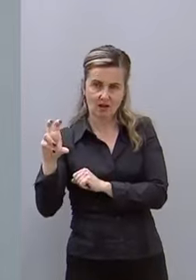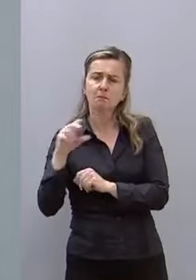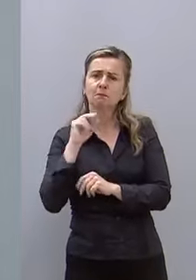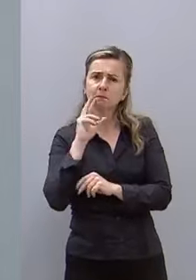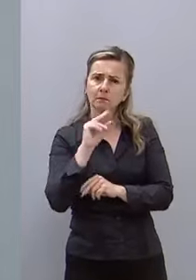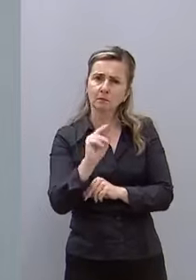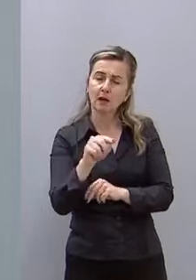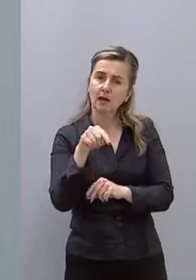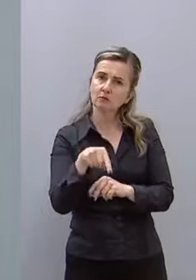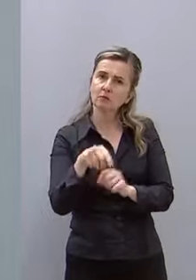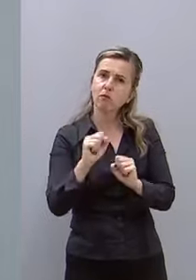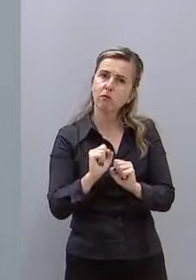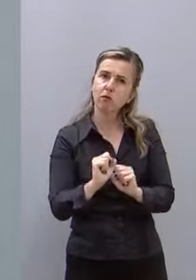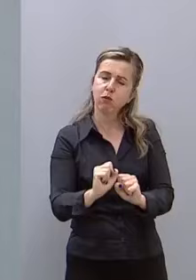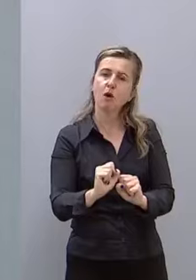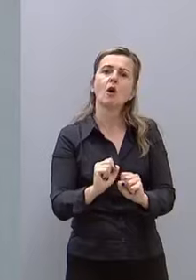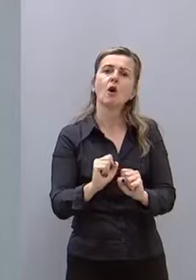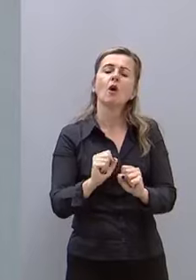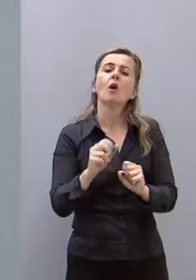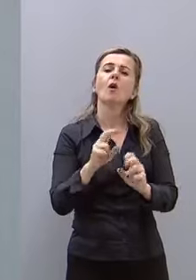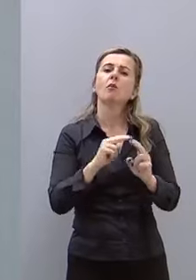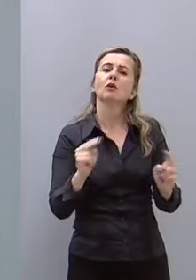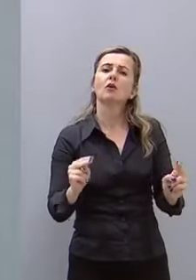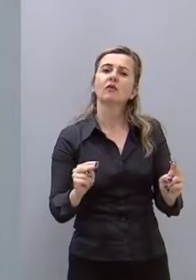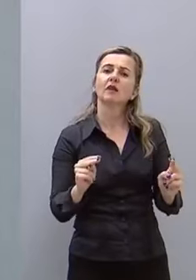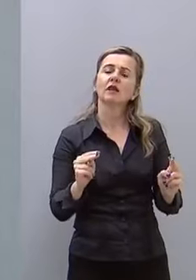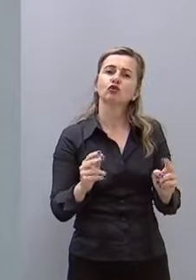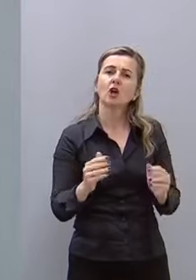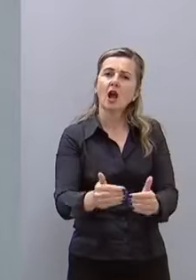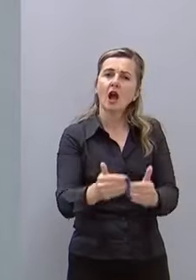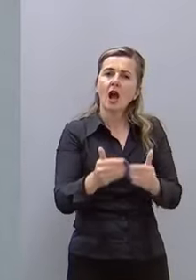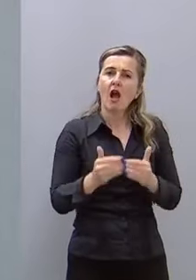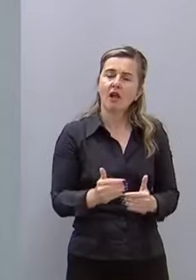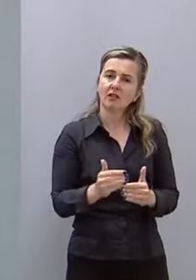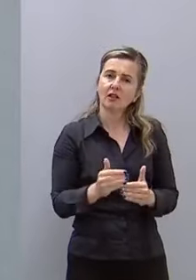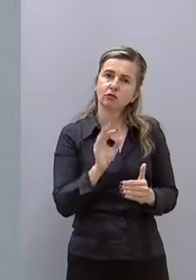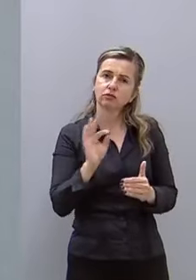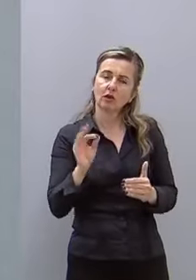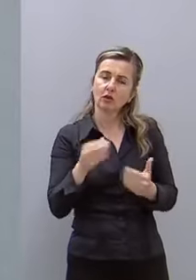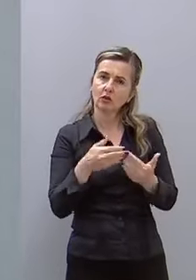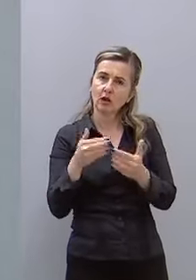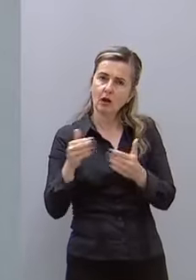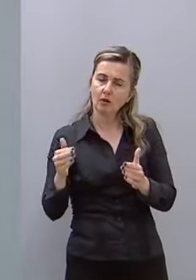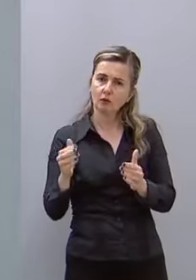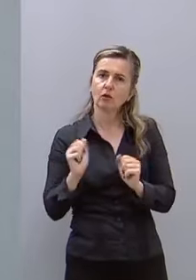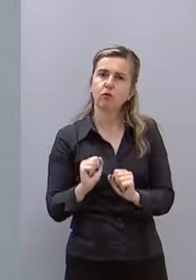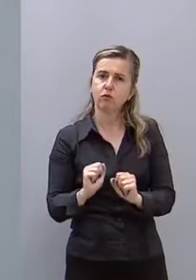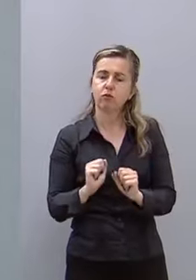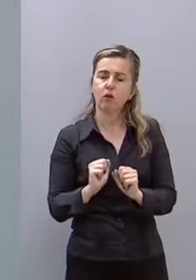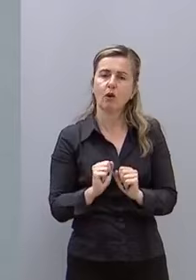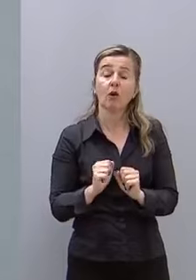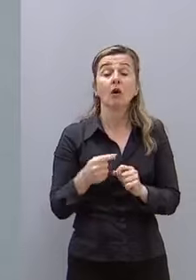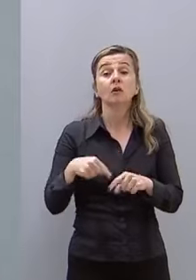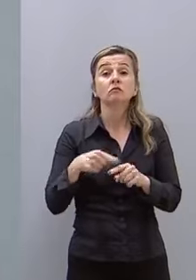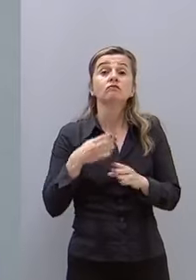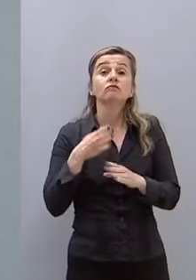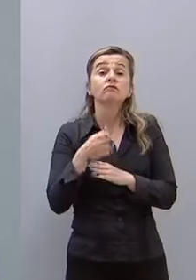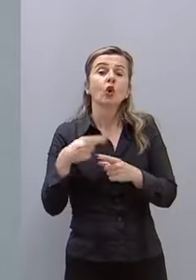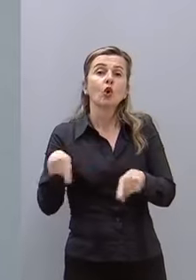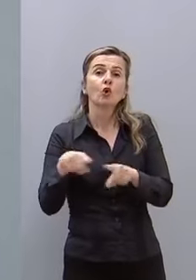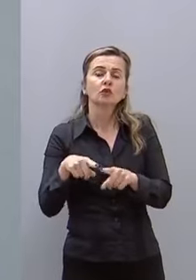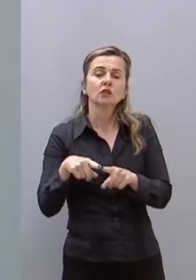di una possibilità per la provincia di anticipare determinate a quindi noi andremo in consiglio provinciale